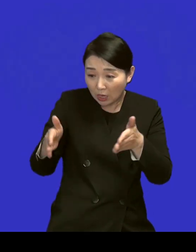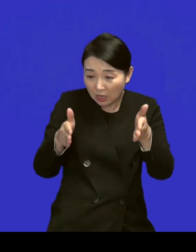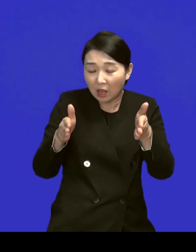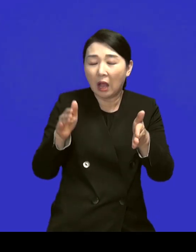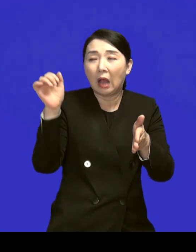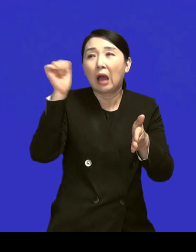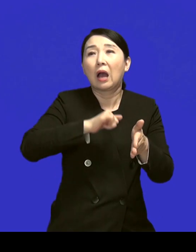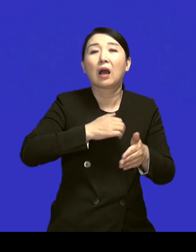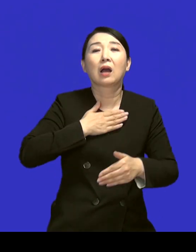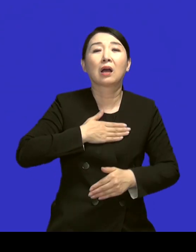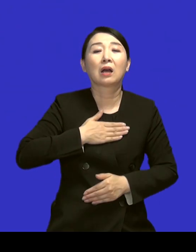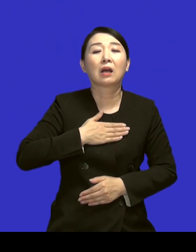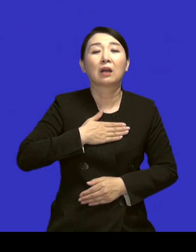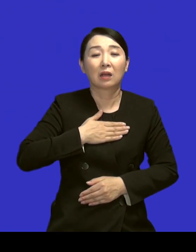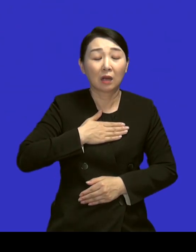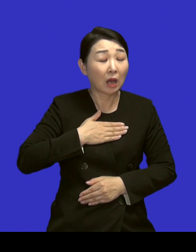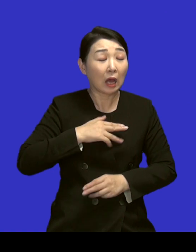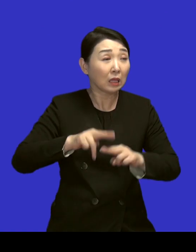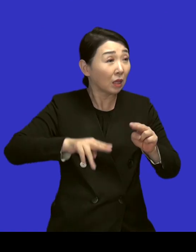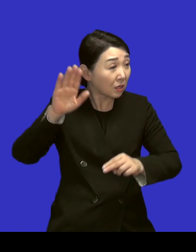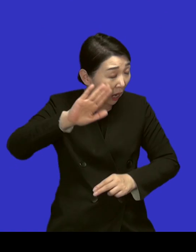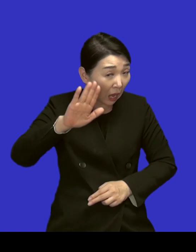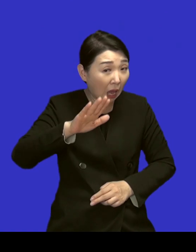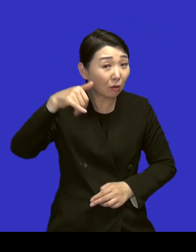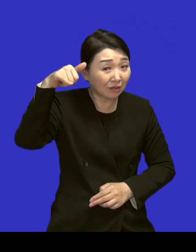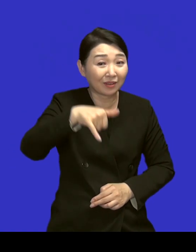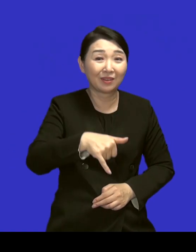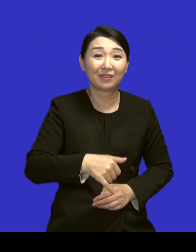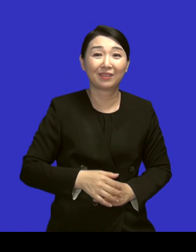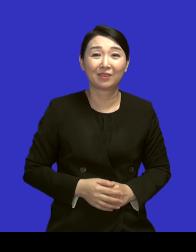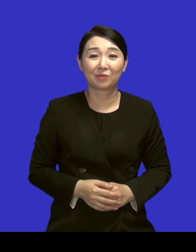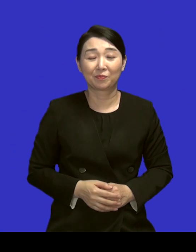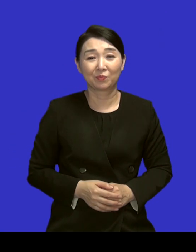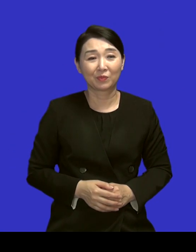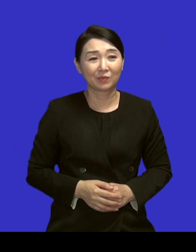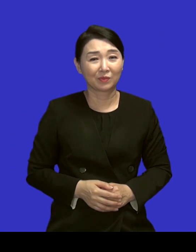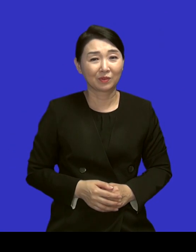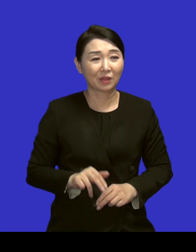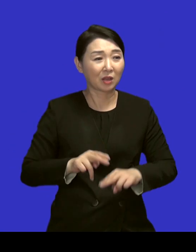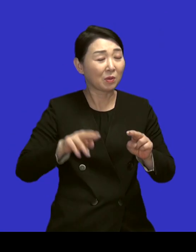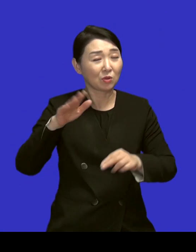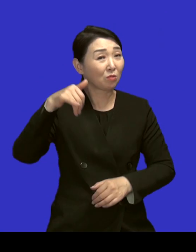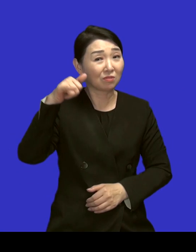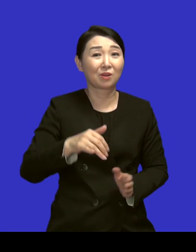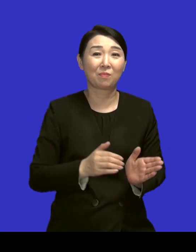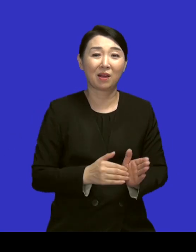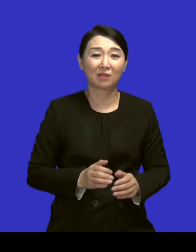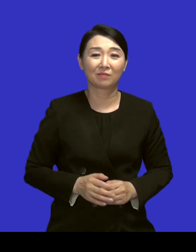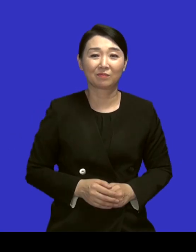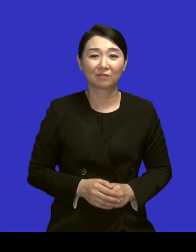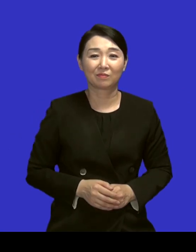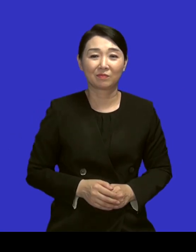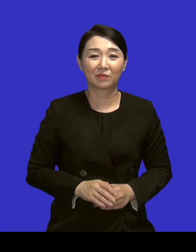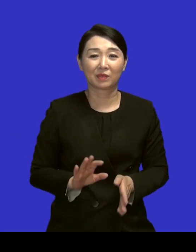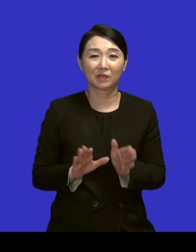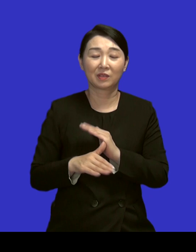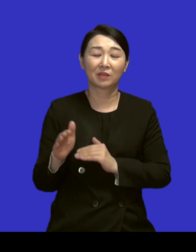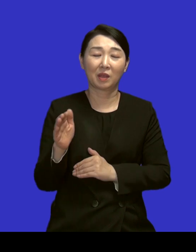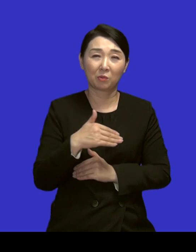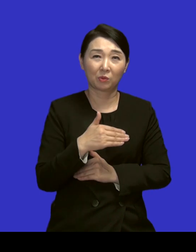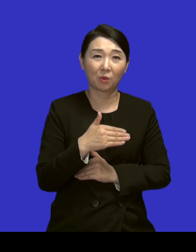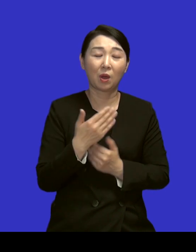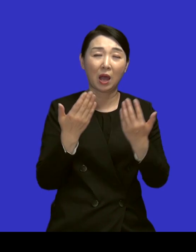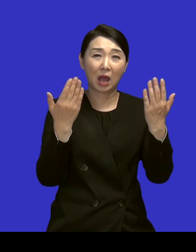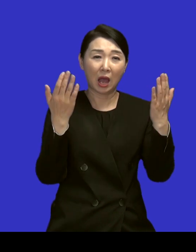들어서 안 때려쳐 하고 끊었어요. 나 안 때려쳐 하고 끊고 그때부터 도서관에